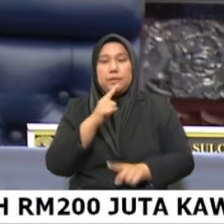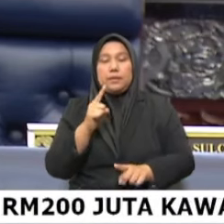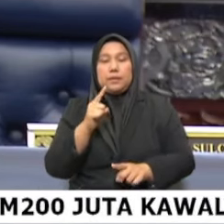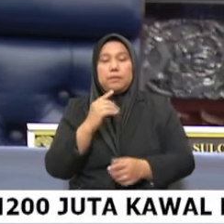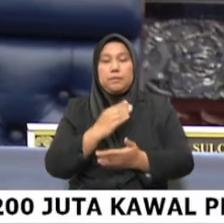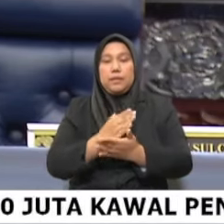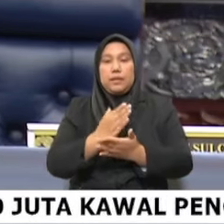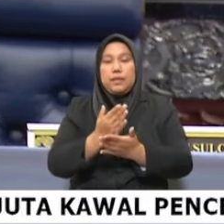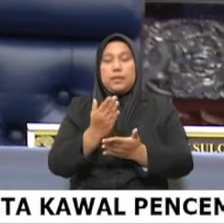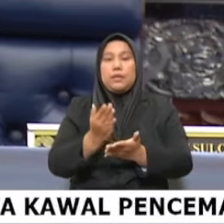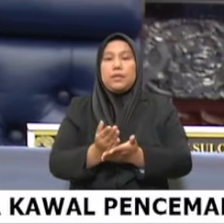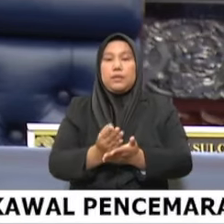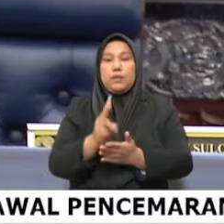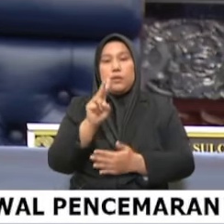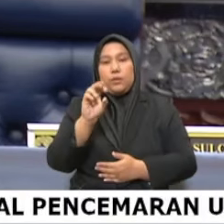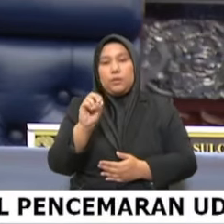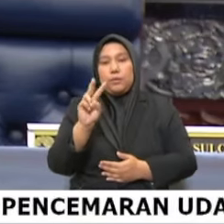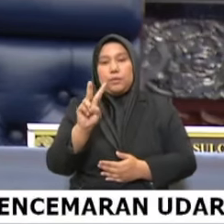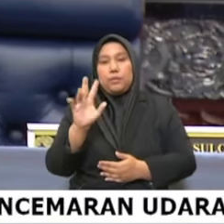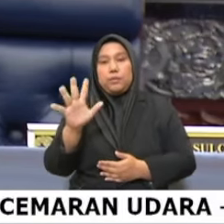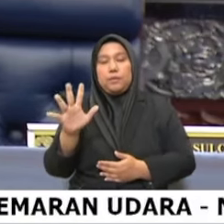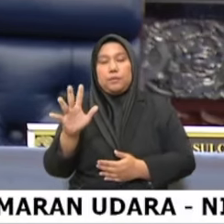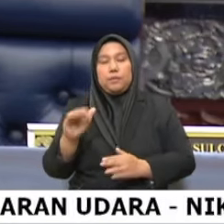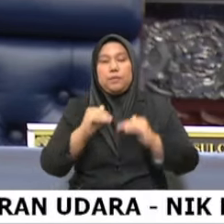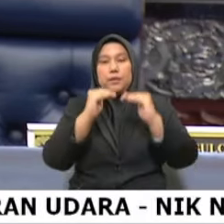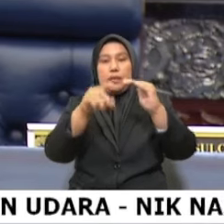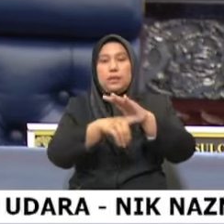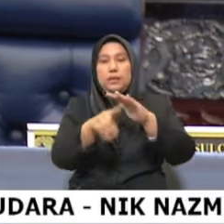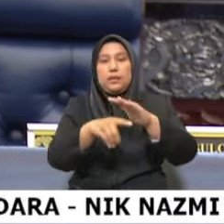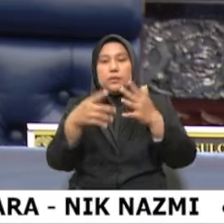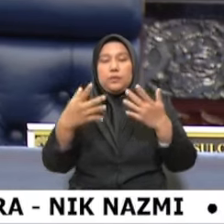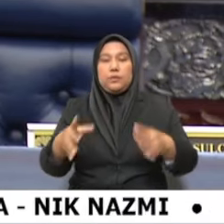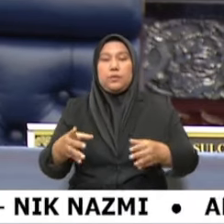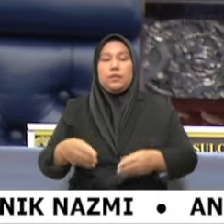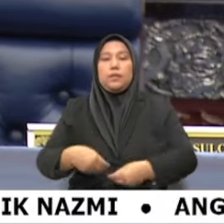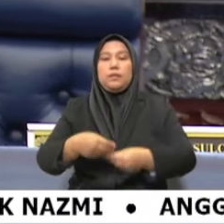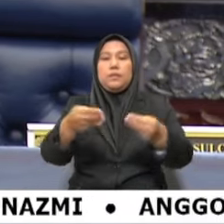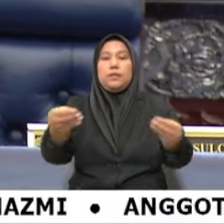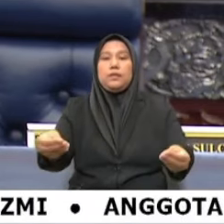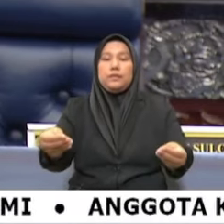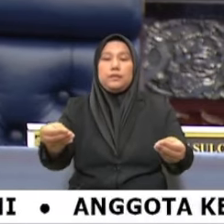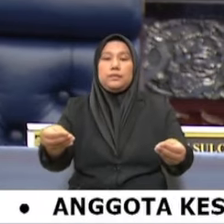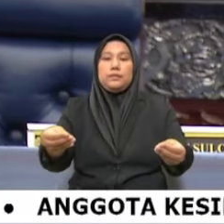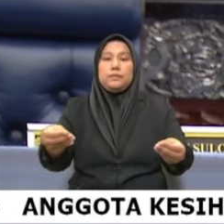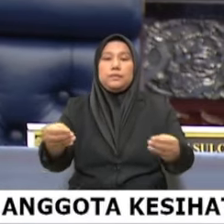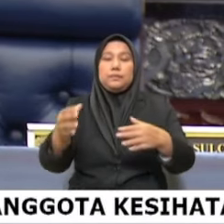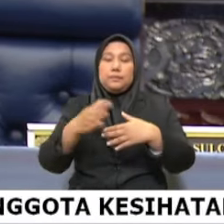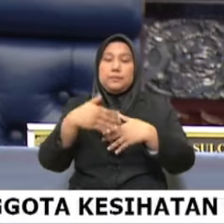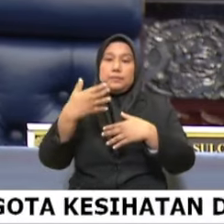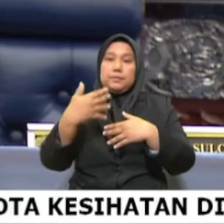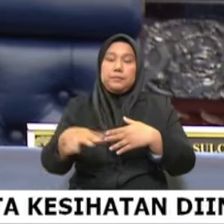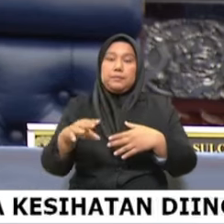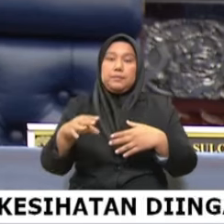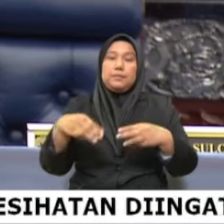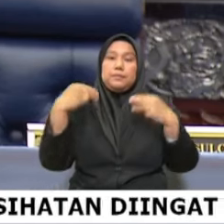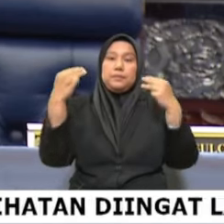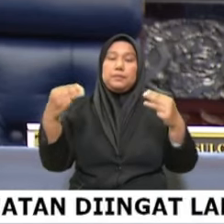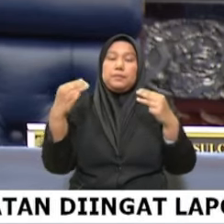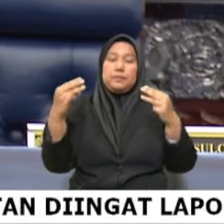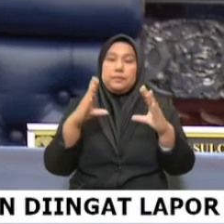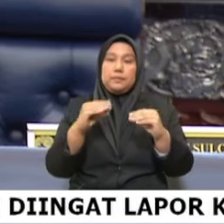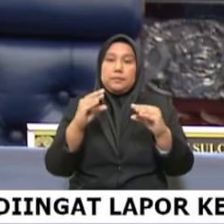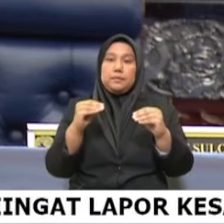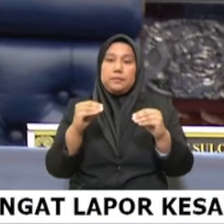Belanjawan 2025 peringkat dasar yang telah diedarkan, dan selepas itu majlis mesyuarat akan